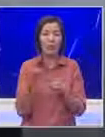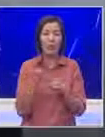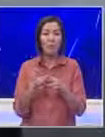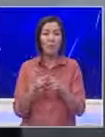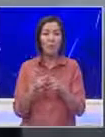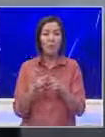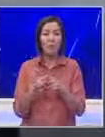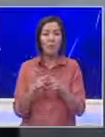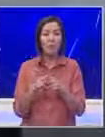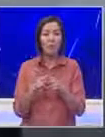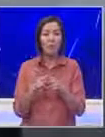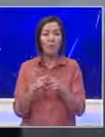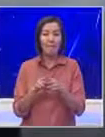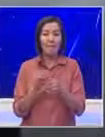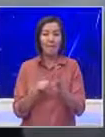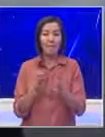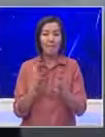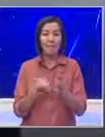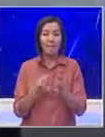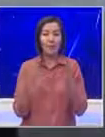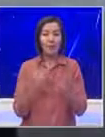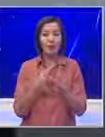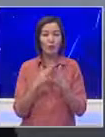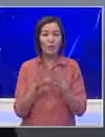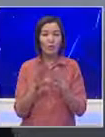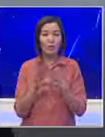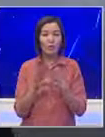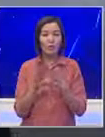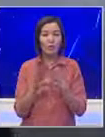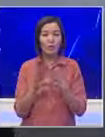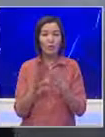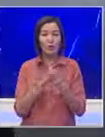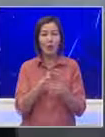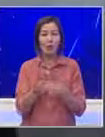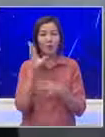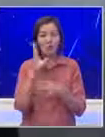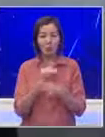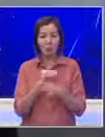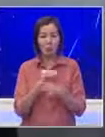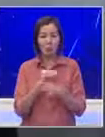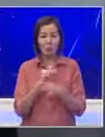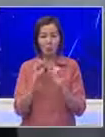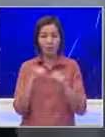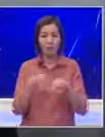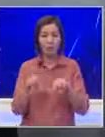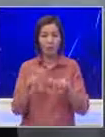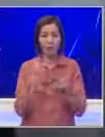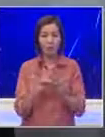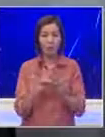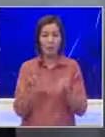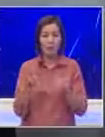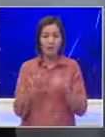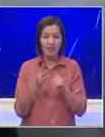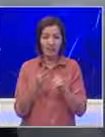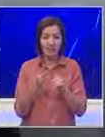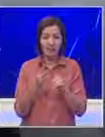бар. Ол бір жағынан халыққа бағана айтқандай 60 мың үйдің электр